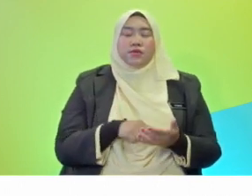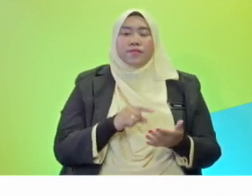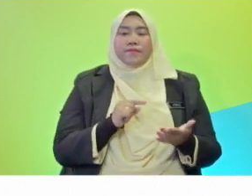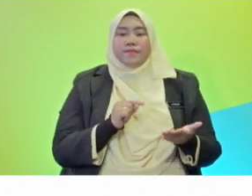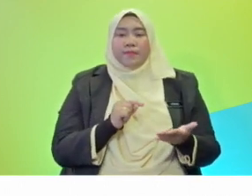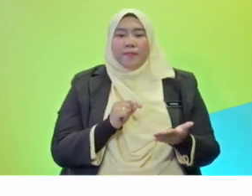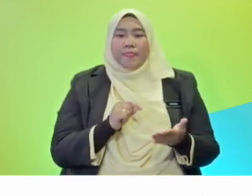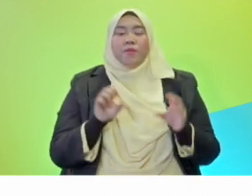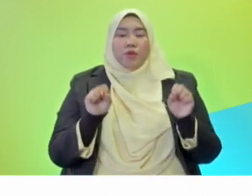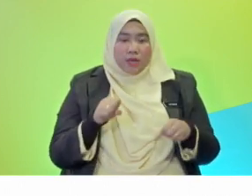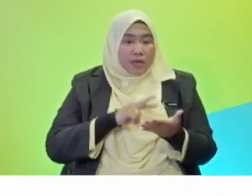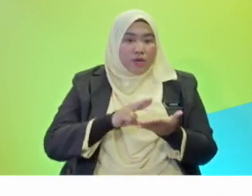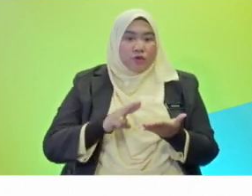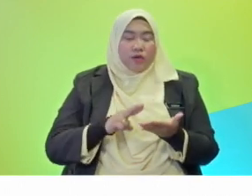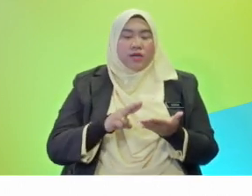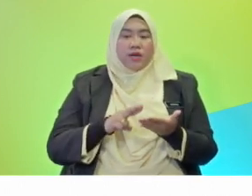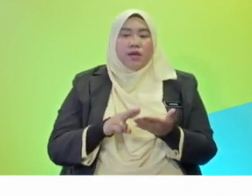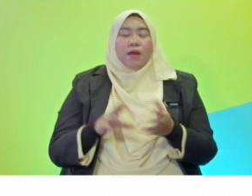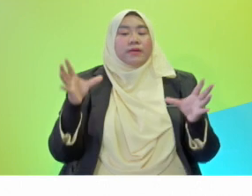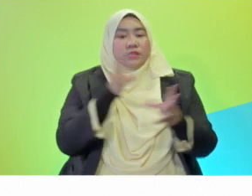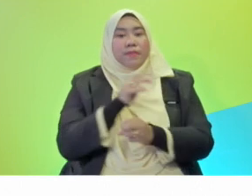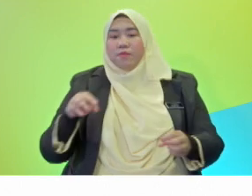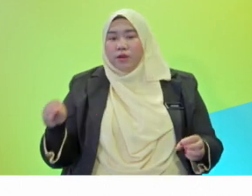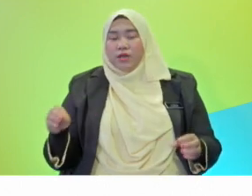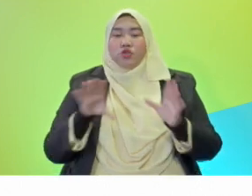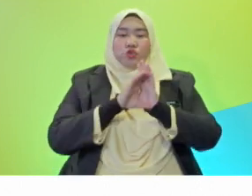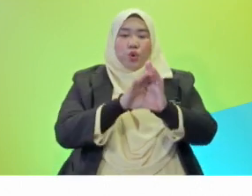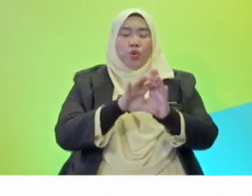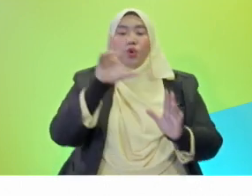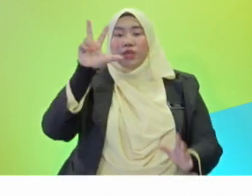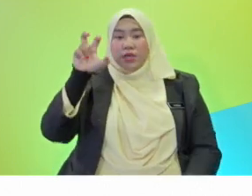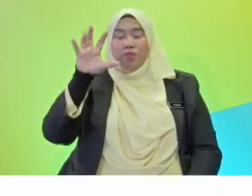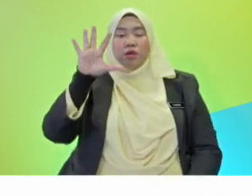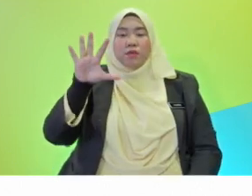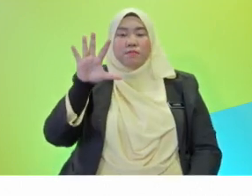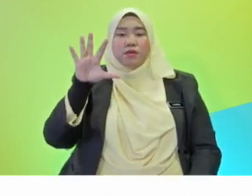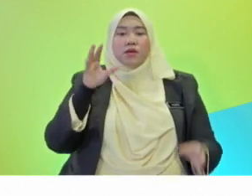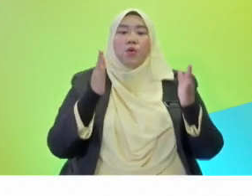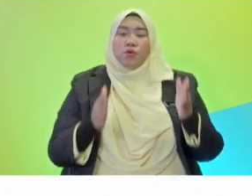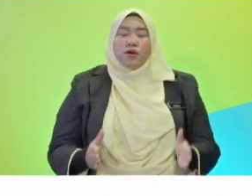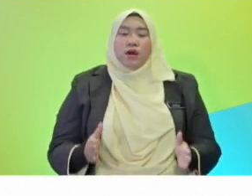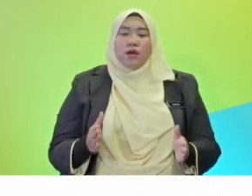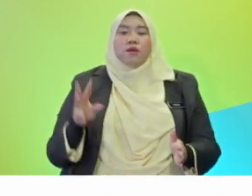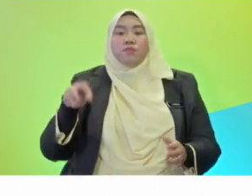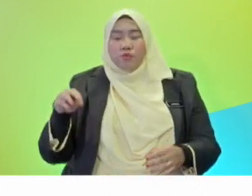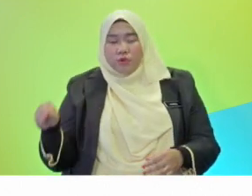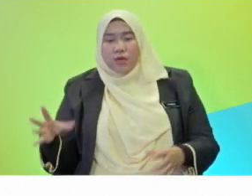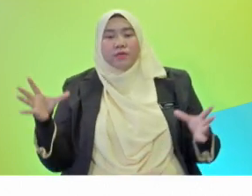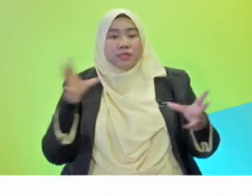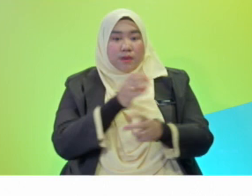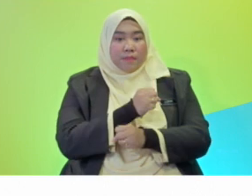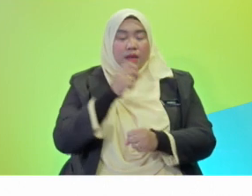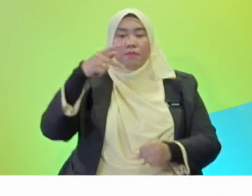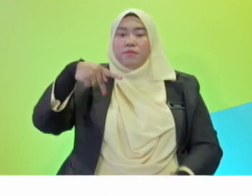pencapaian murid sebagai contoh di sini 35 orang murid mencapai objektif kita pada hari ini dan kepada